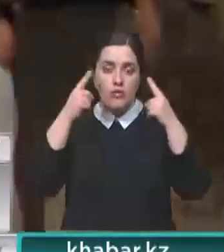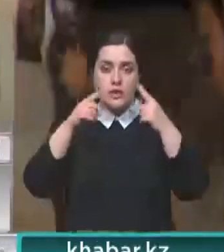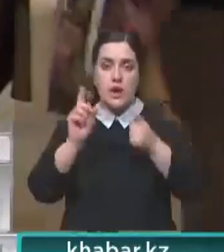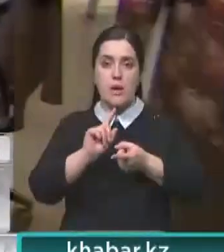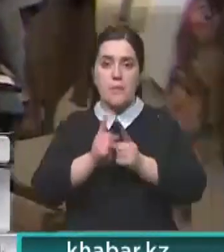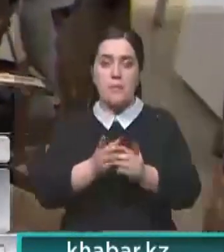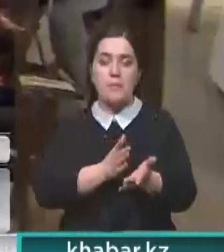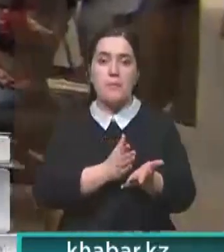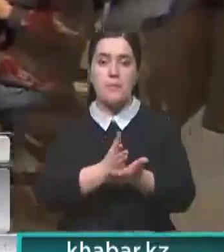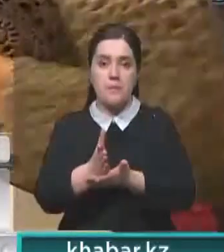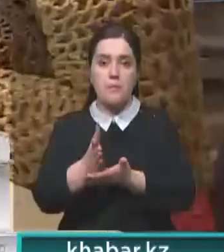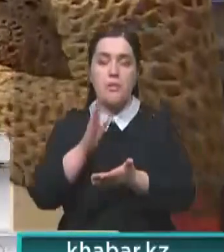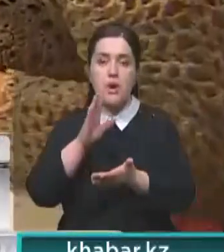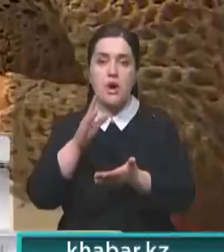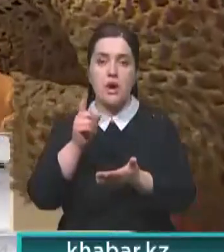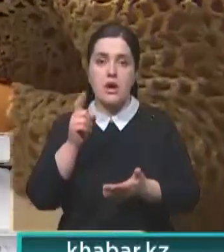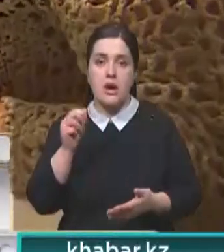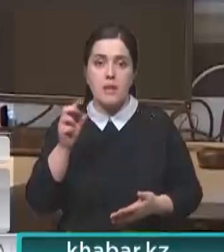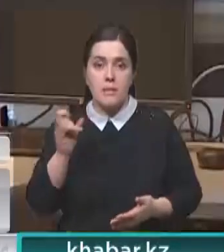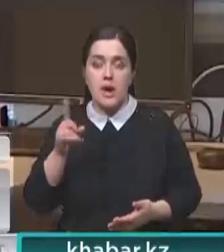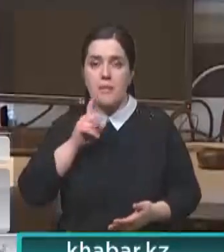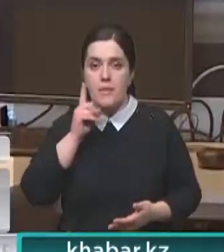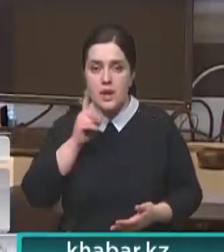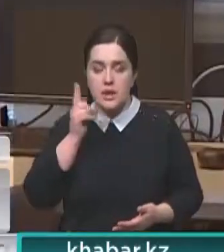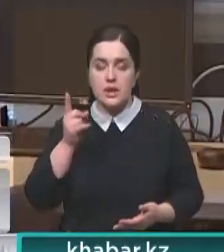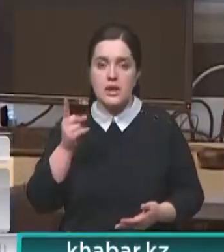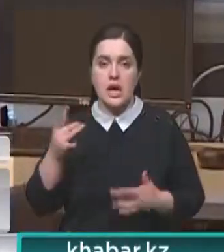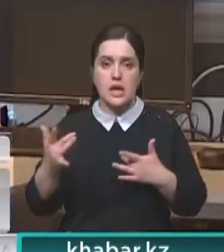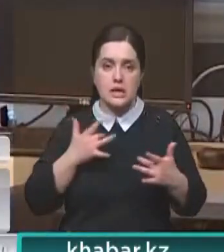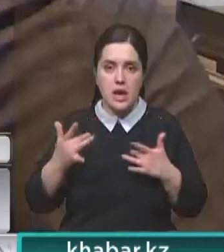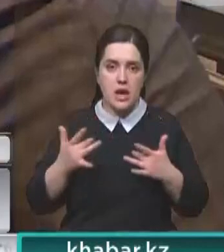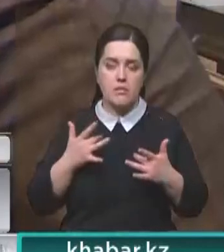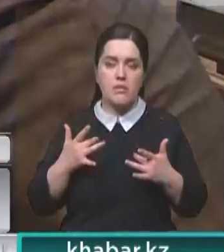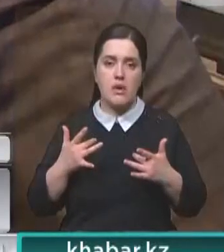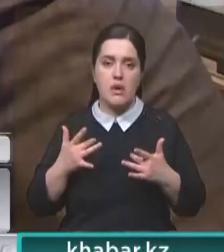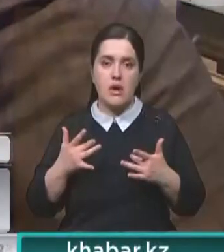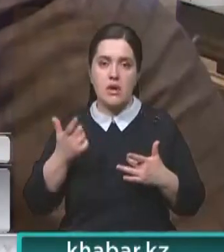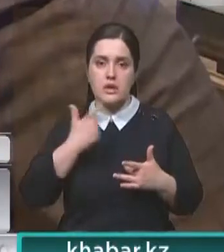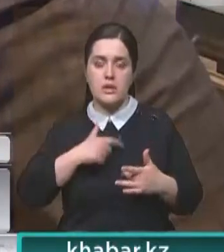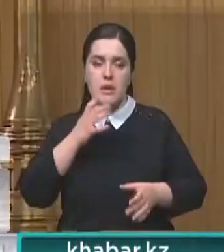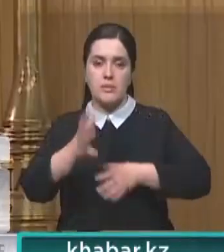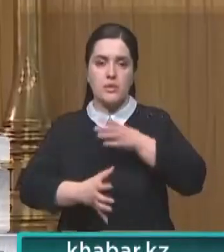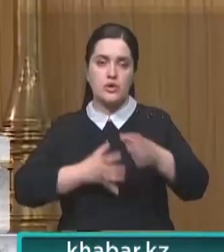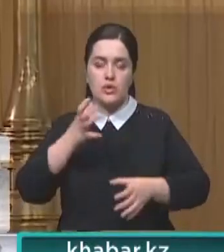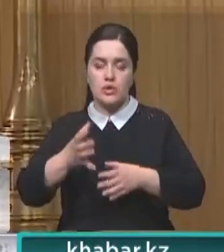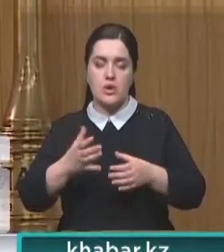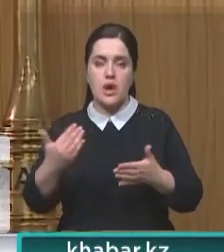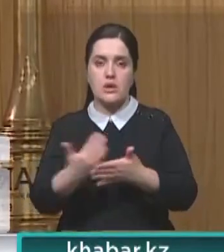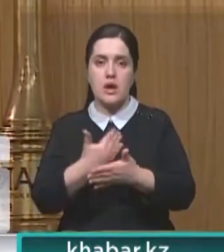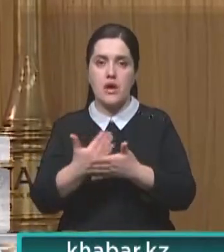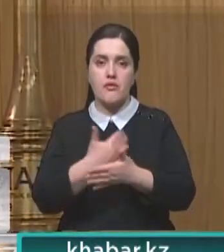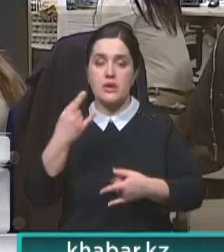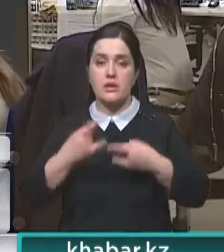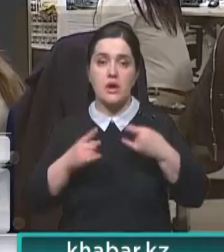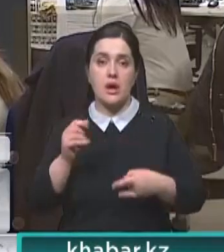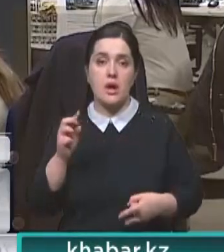поменял политику. Под покровительством «Хабара» молодые талантливые артисты громко заявляли о себе на международной арене. Новостные сводки